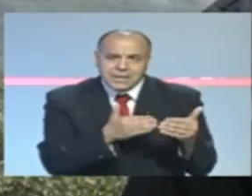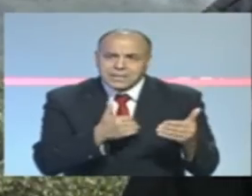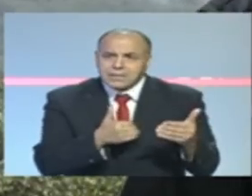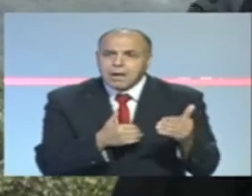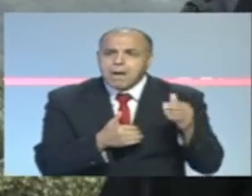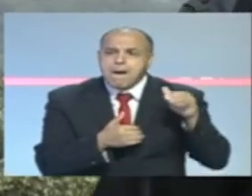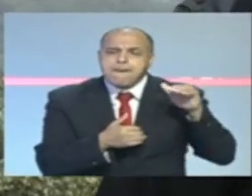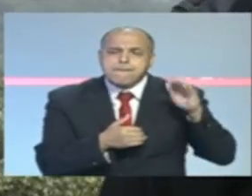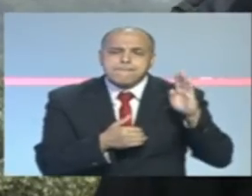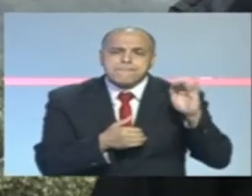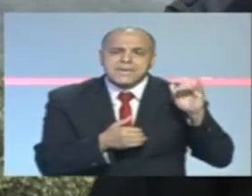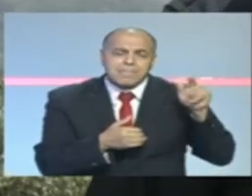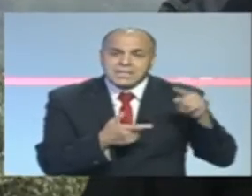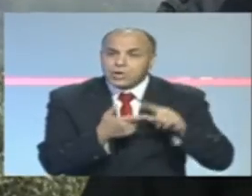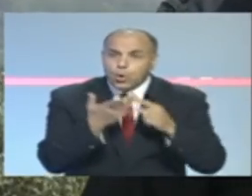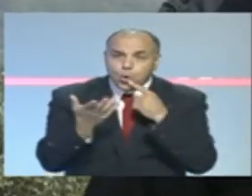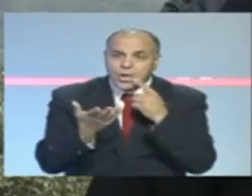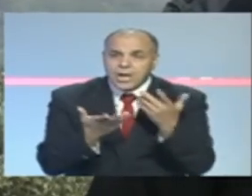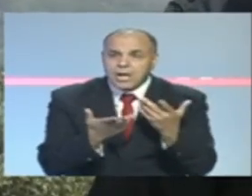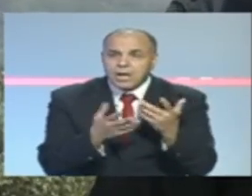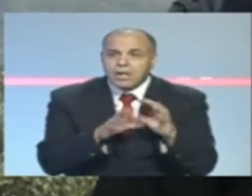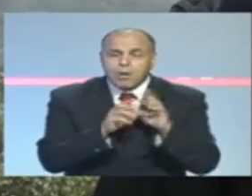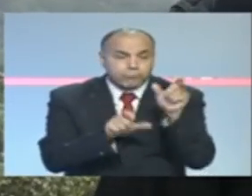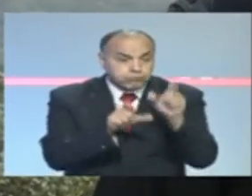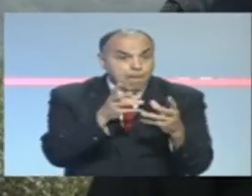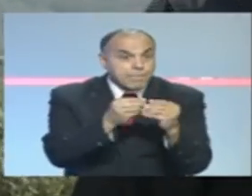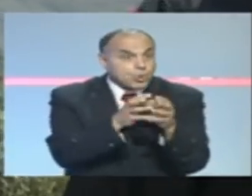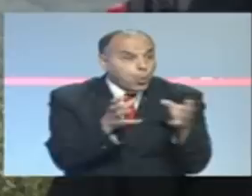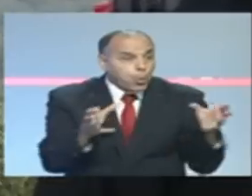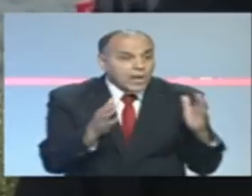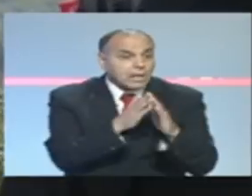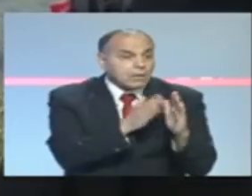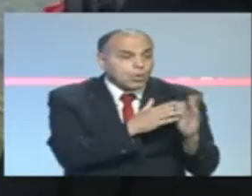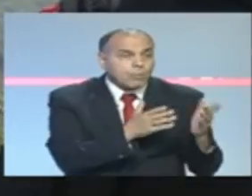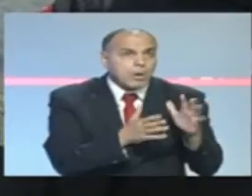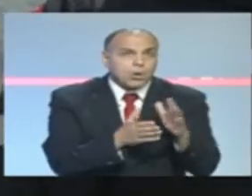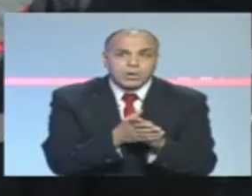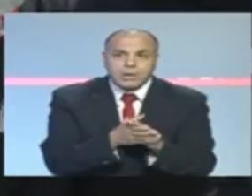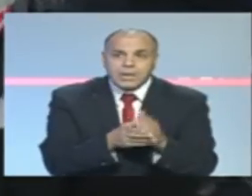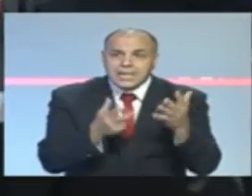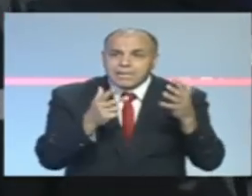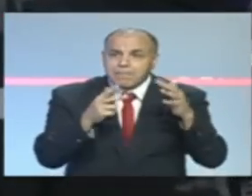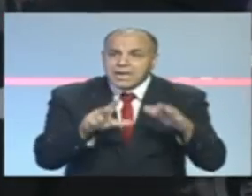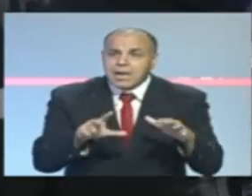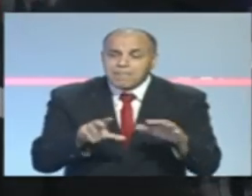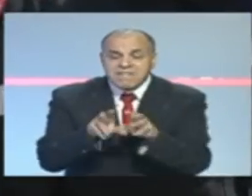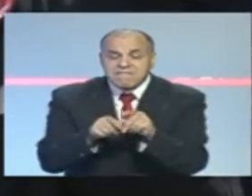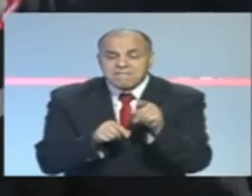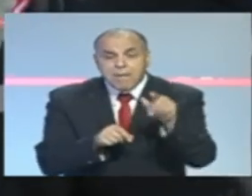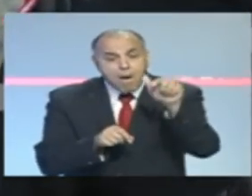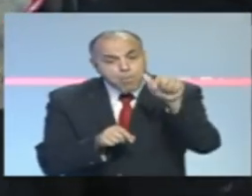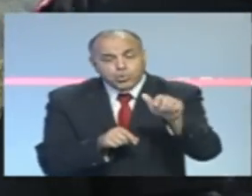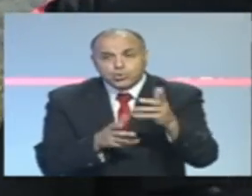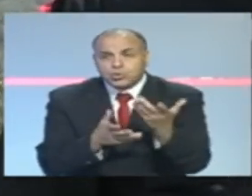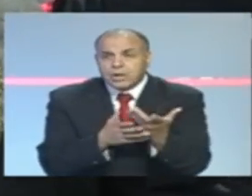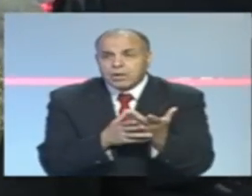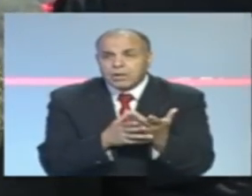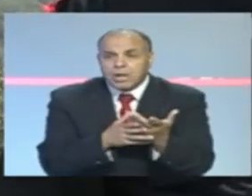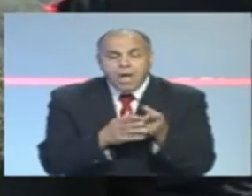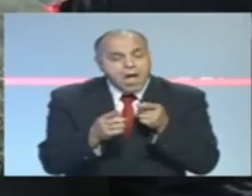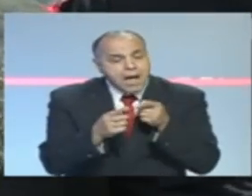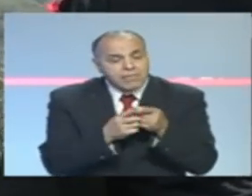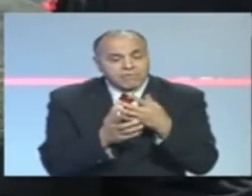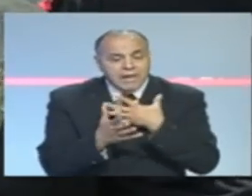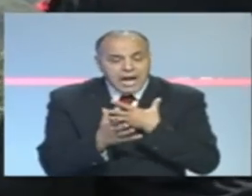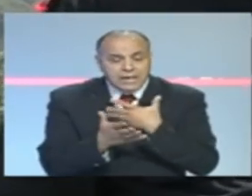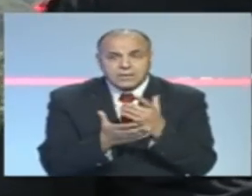كثير تجمع سكني كبير ما يقارب ثمانيه اللي موجود بتادي الهدف انت